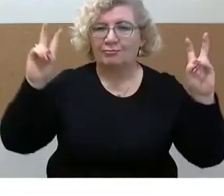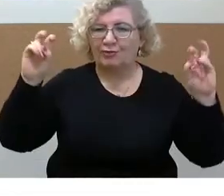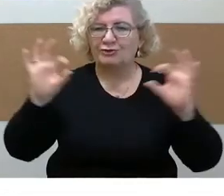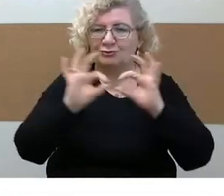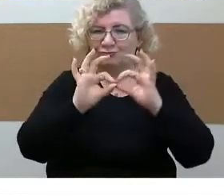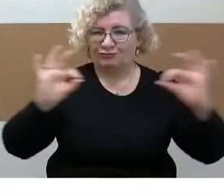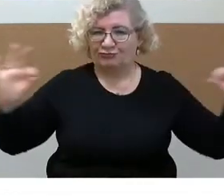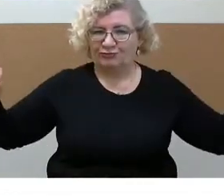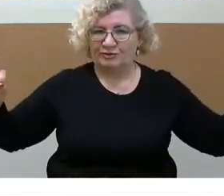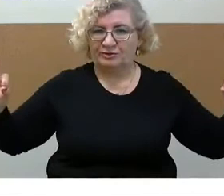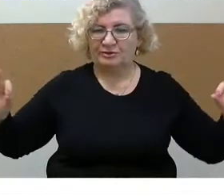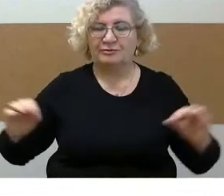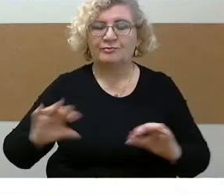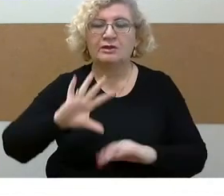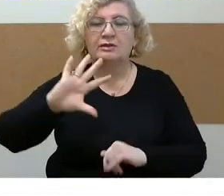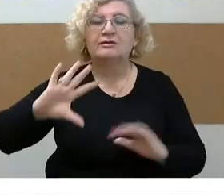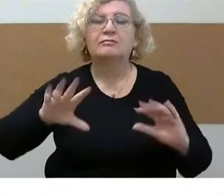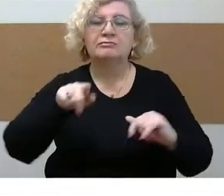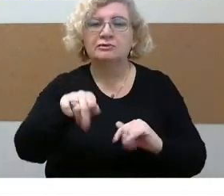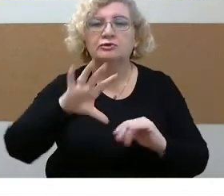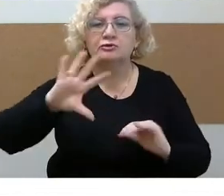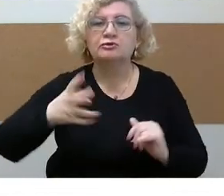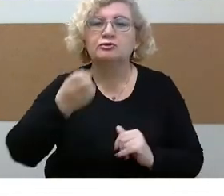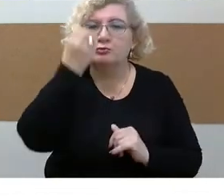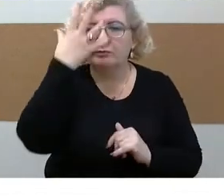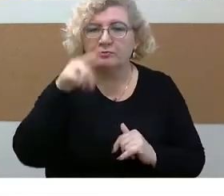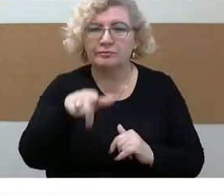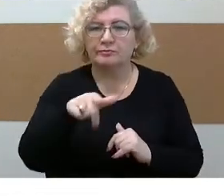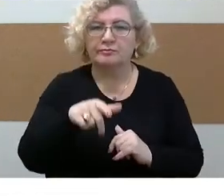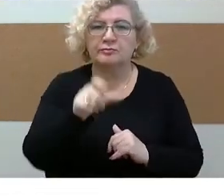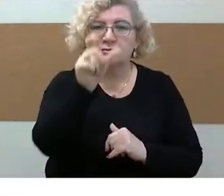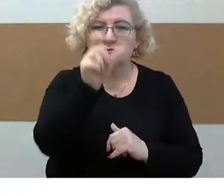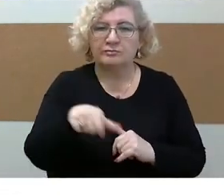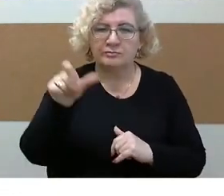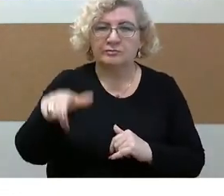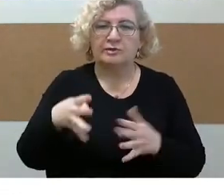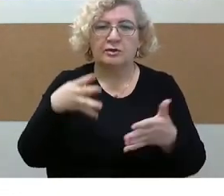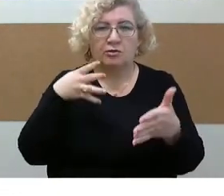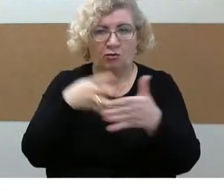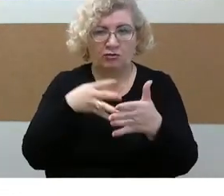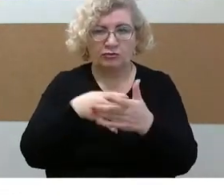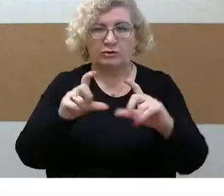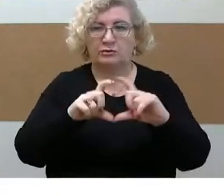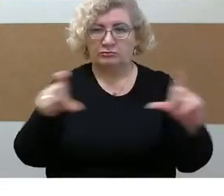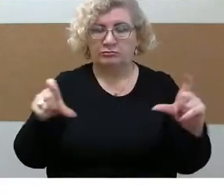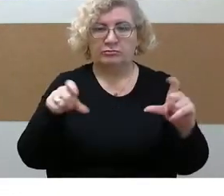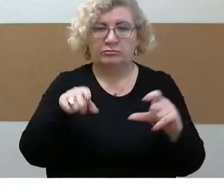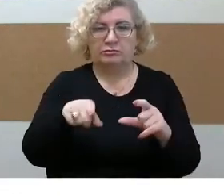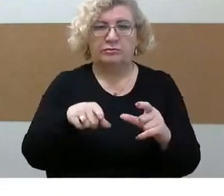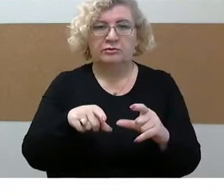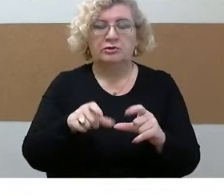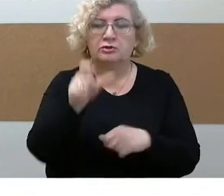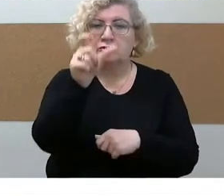Bet tai reiškia, kad konvencijos, atsiprašau, žmogaus teisų, žmogaus kontrolierių įstaiga, jos žmogaus teisų